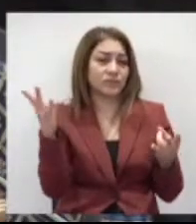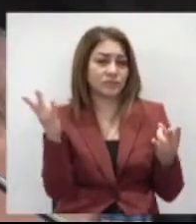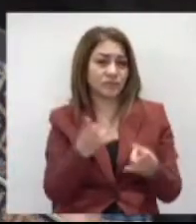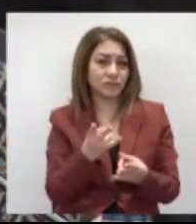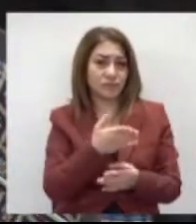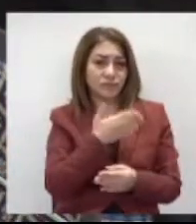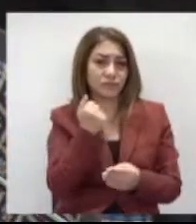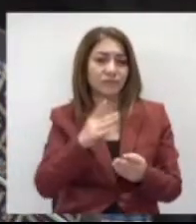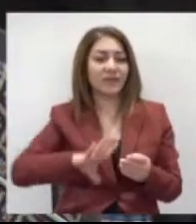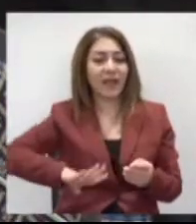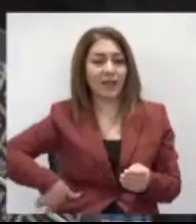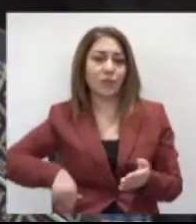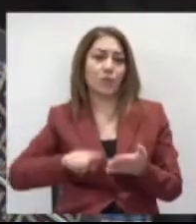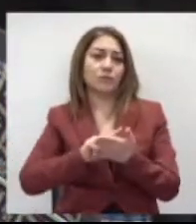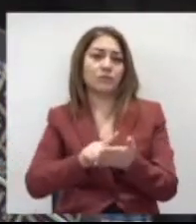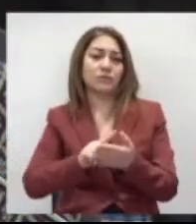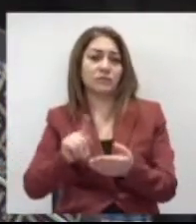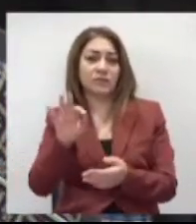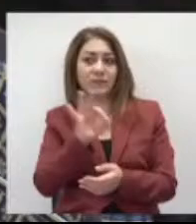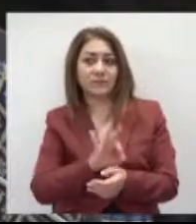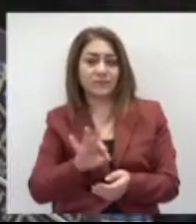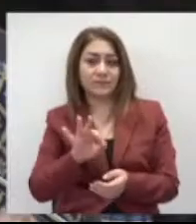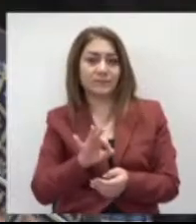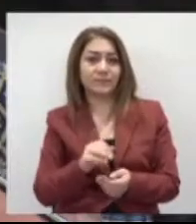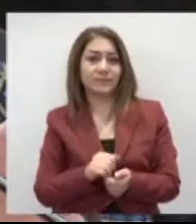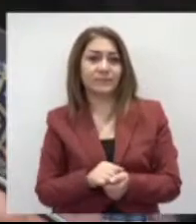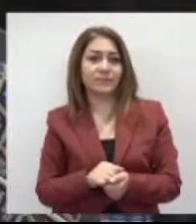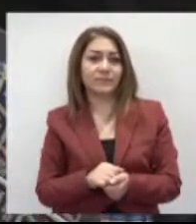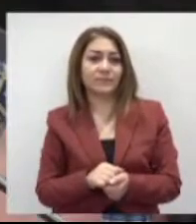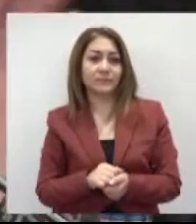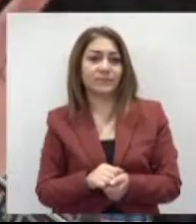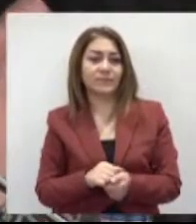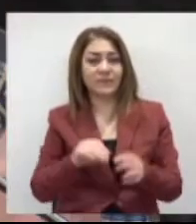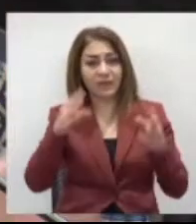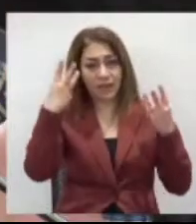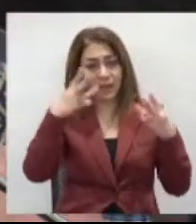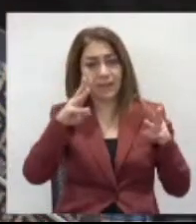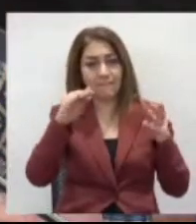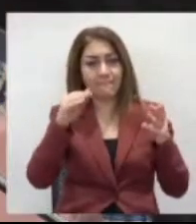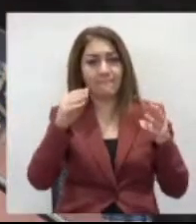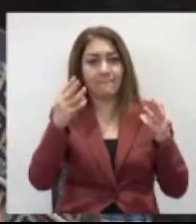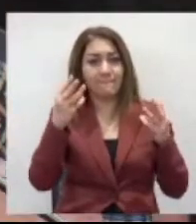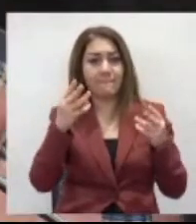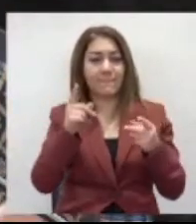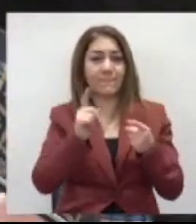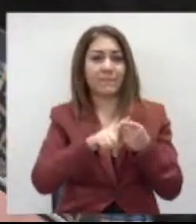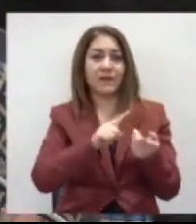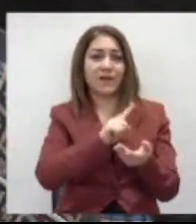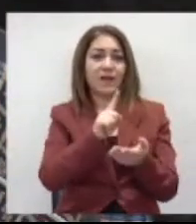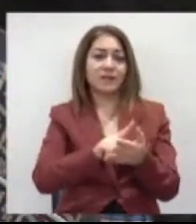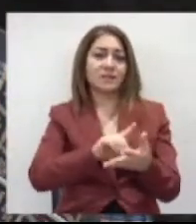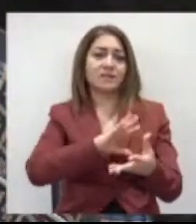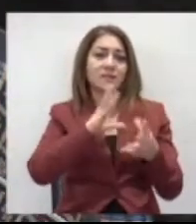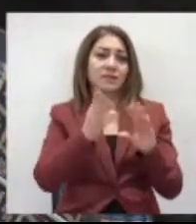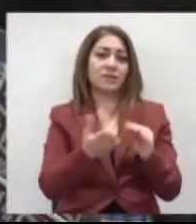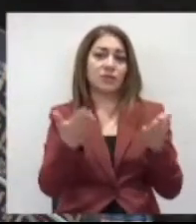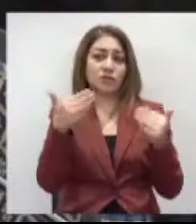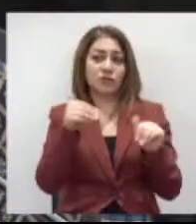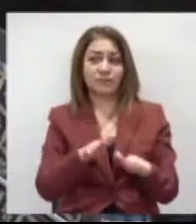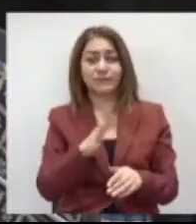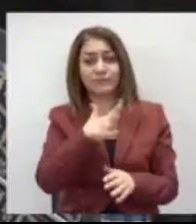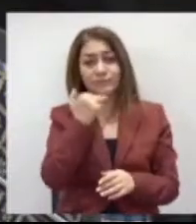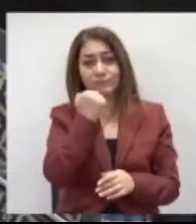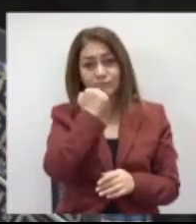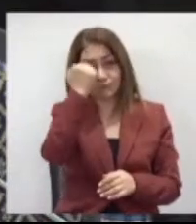արդեն ավելի հետոյի քննարկման բովանդակային հարցերն են, ինձ թվում է այստեղ ուղղակի պետք է մեթոդաբանական հիմա հարցի շուրջ ընդհանուր կոնսենսուսի գալ։ Շատ